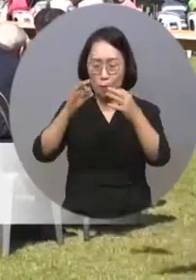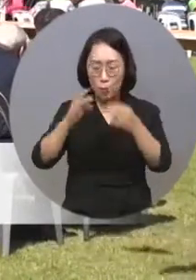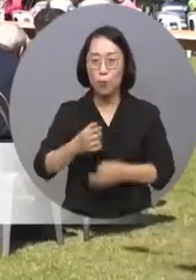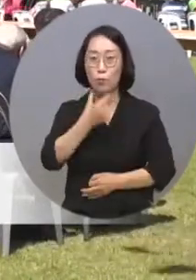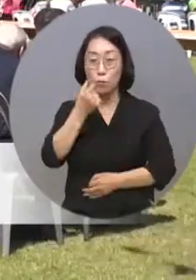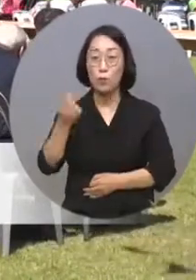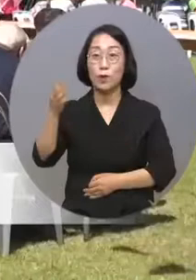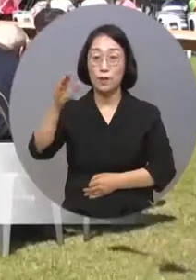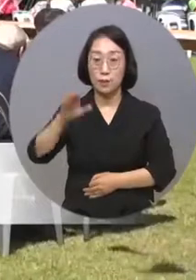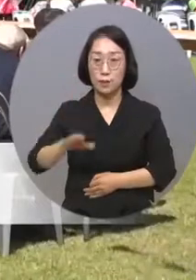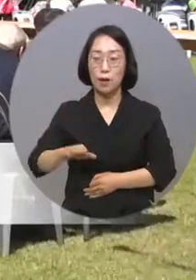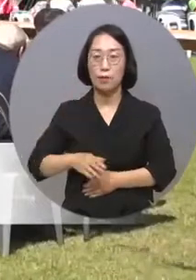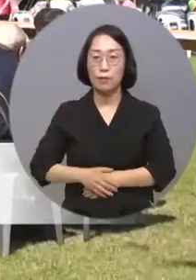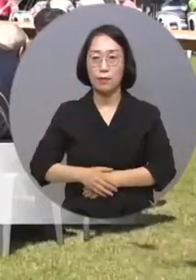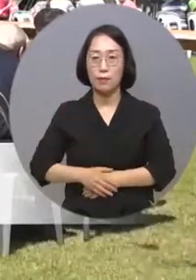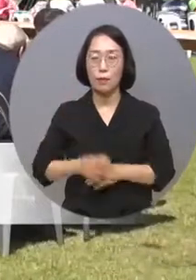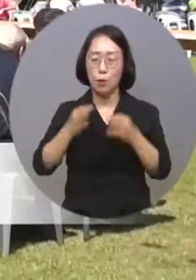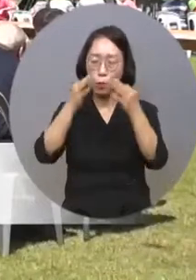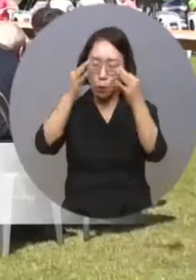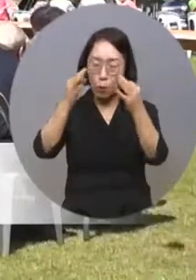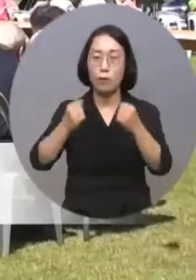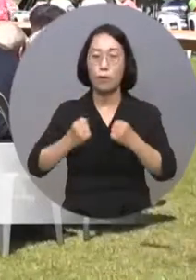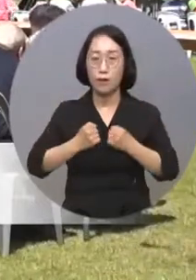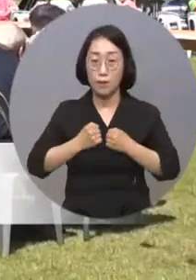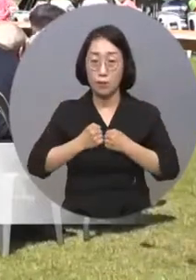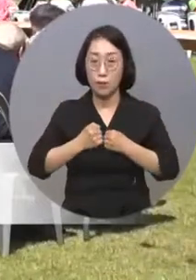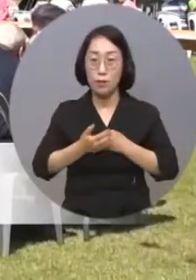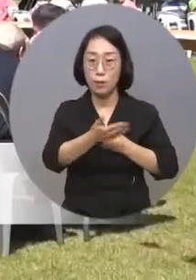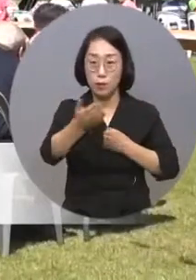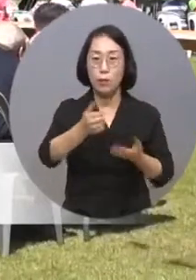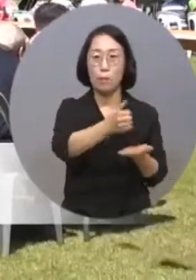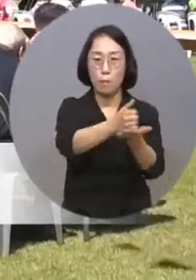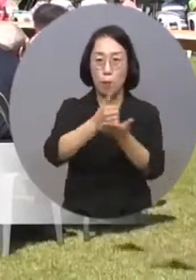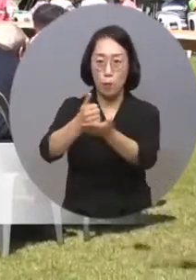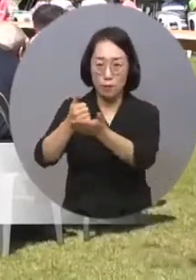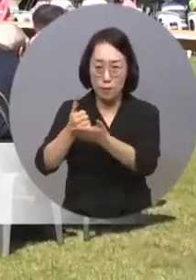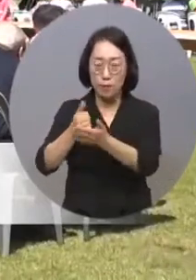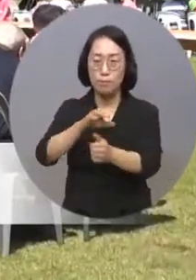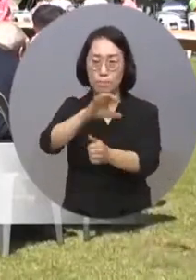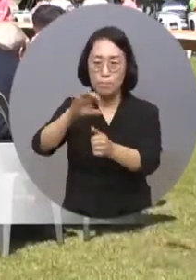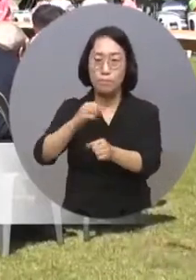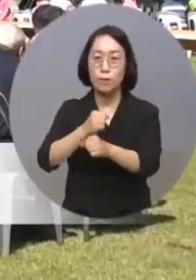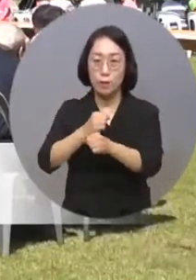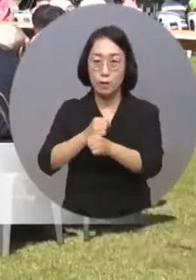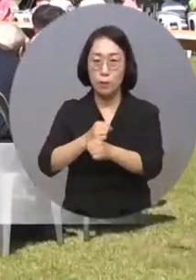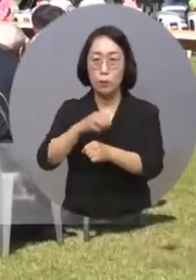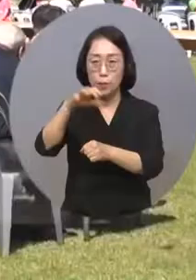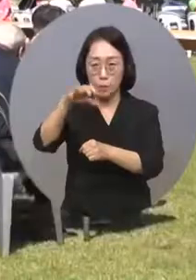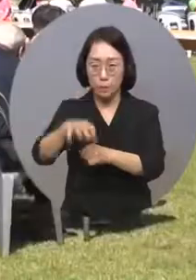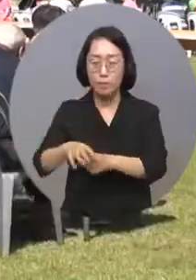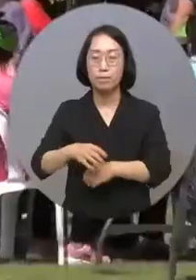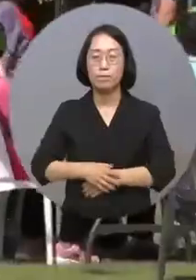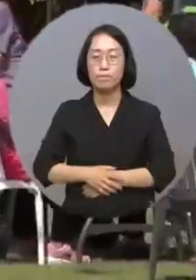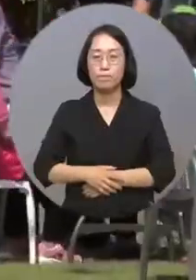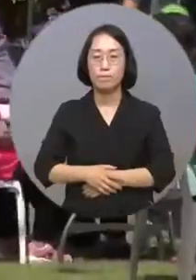부족함이 많습니다만은 최선을 다해서 그분들을 모실 생각을 가지고 오늘 이 자리를 맞이했습니다.